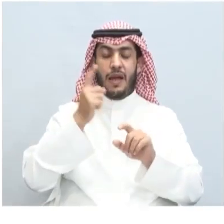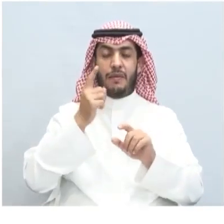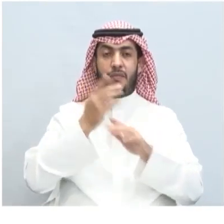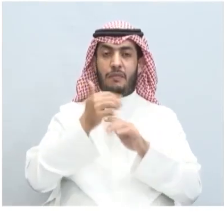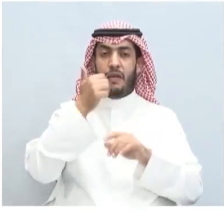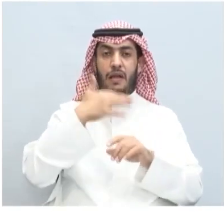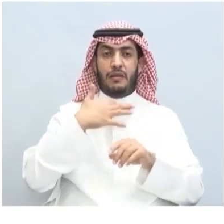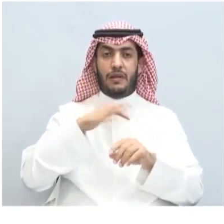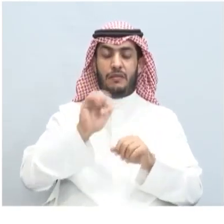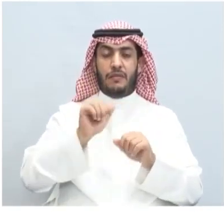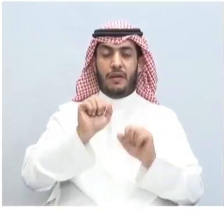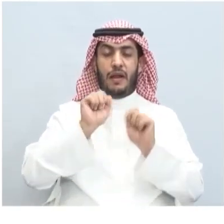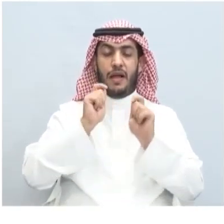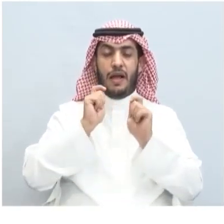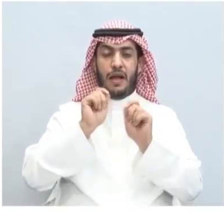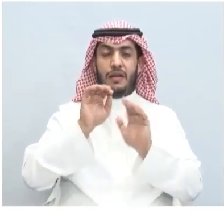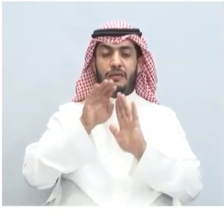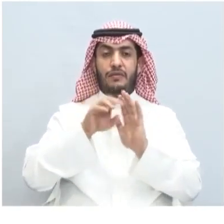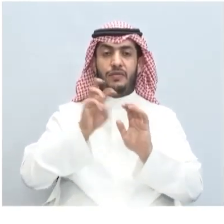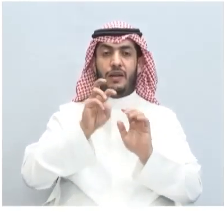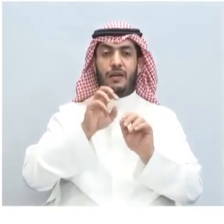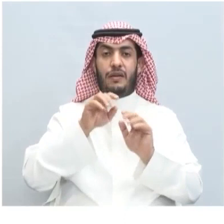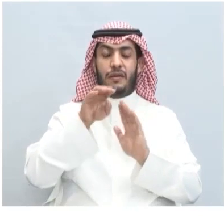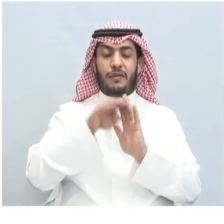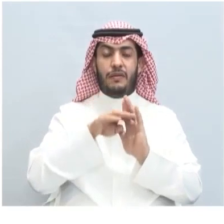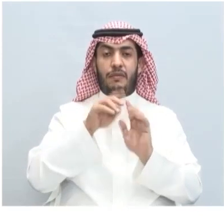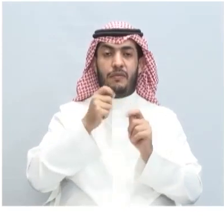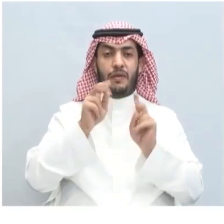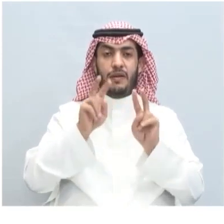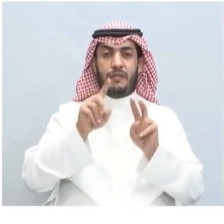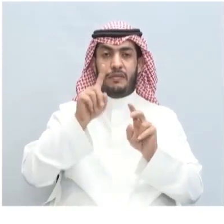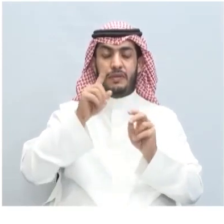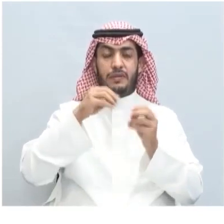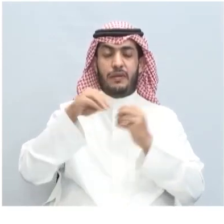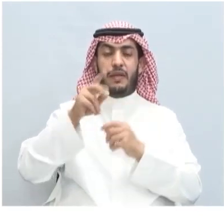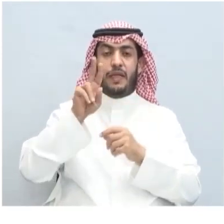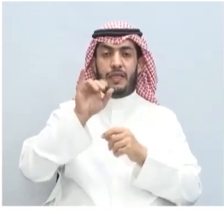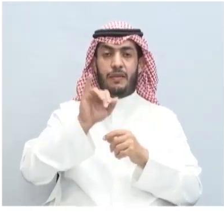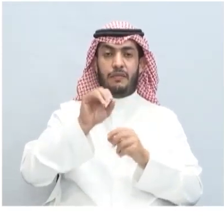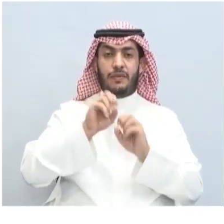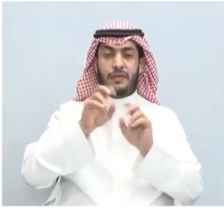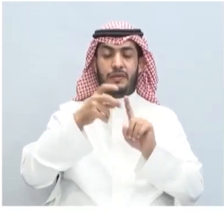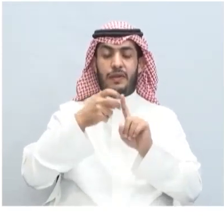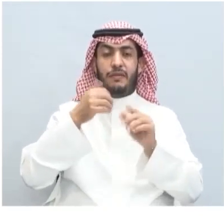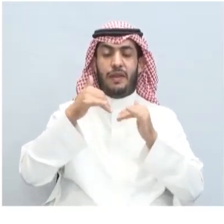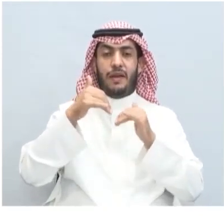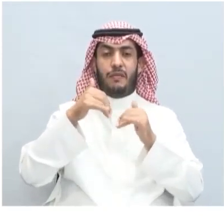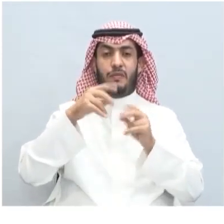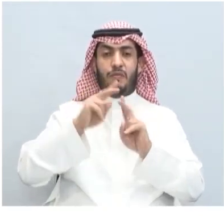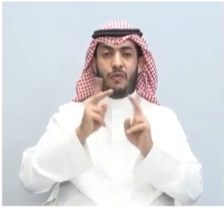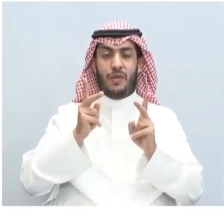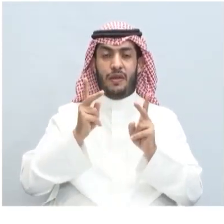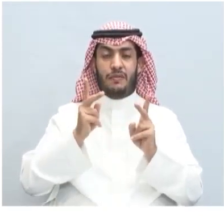لا تؤثر على اصول الشركه بمعنى ان الاصل كما هو ولكن فقط تم توزيع الاسهم بطريقه